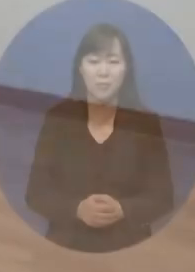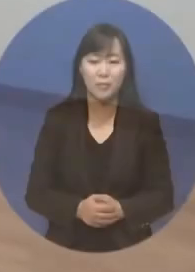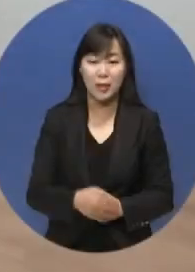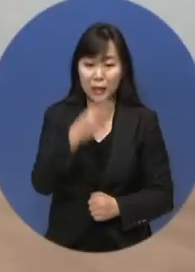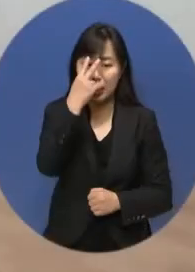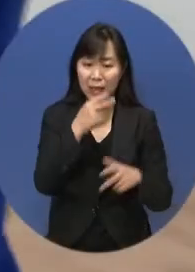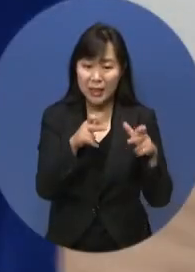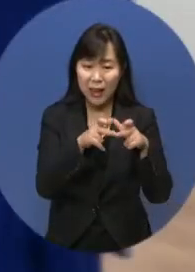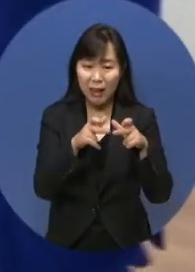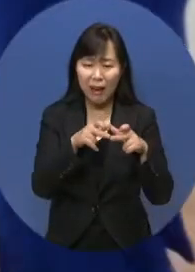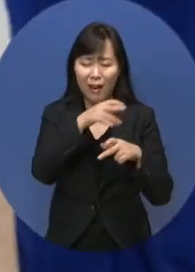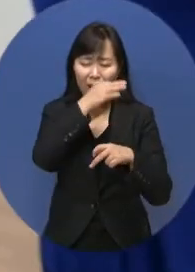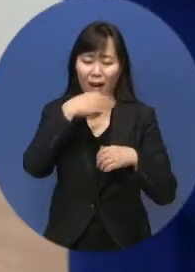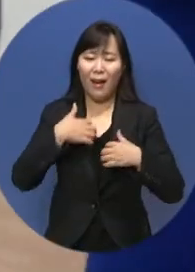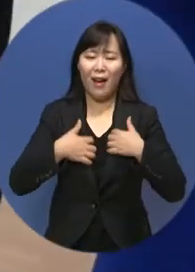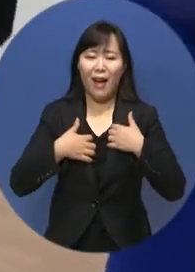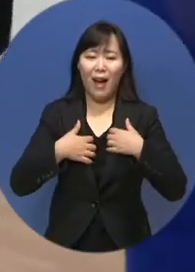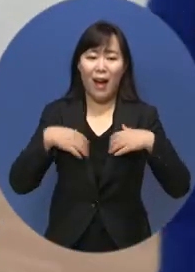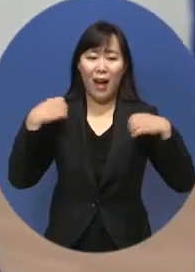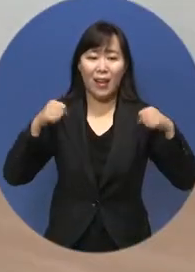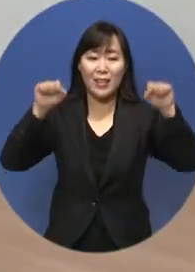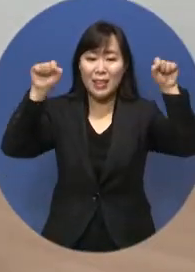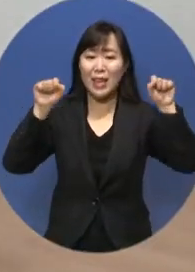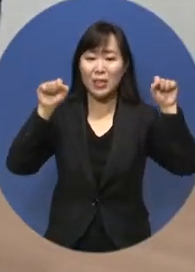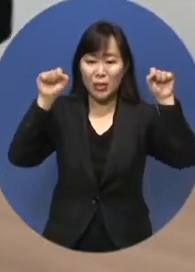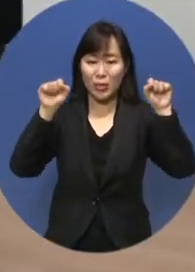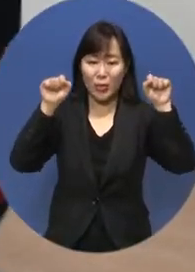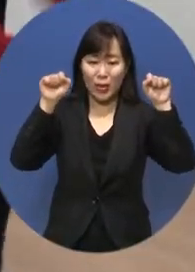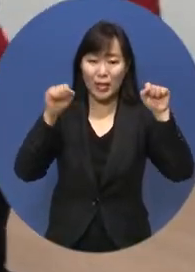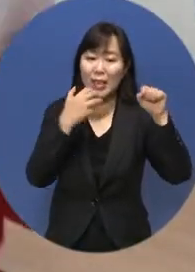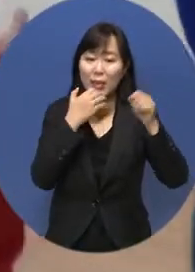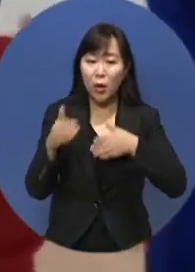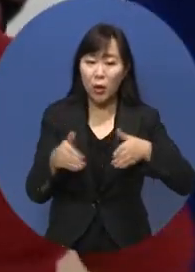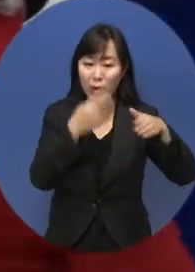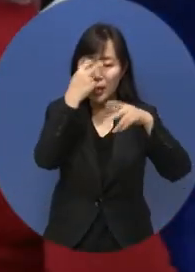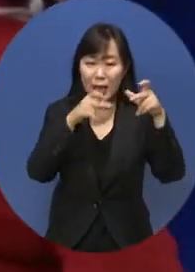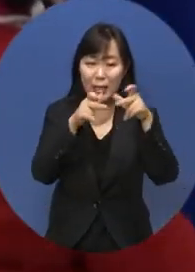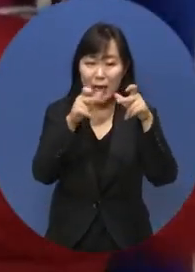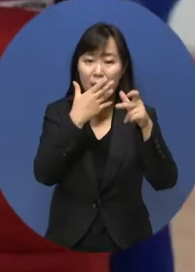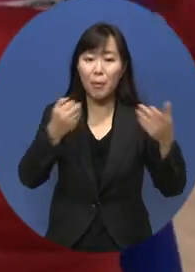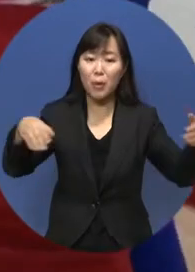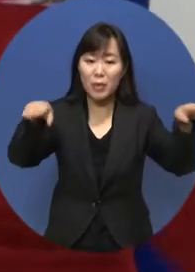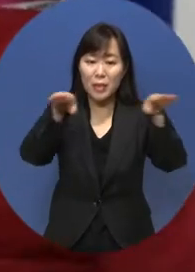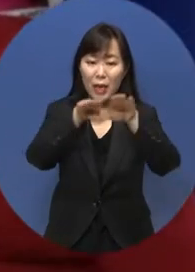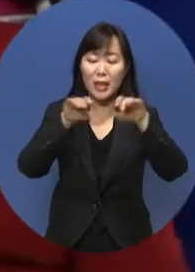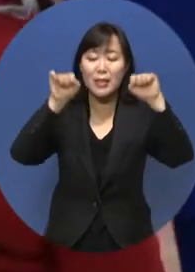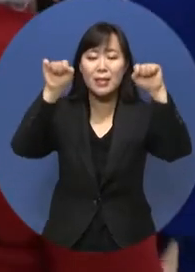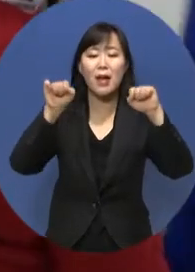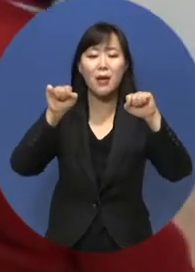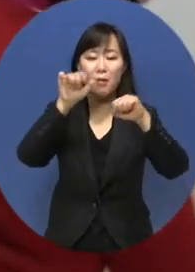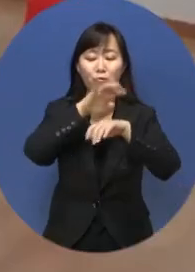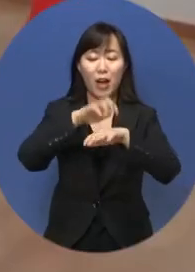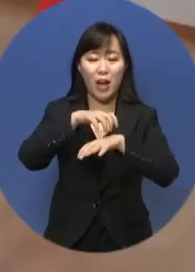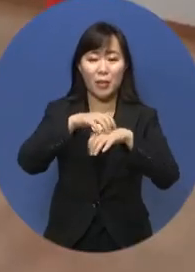시각장애인들이 신바람나게 흥체조를 하는 경기도 시각장애인 복지관 체력 단련